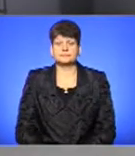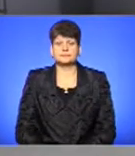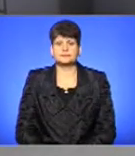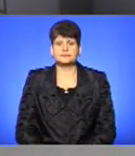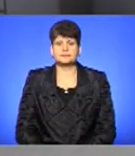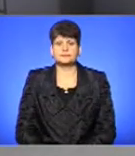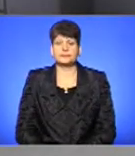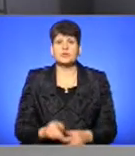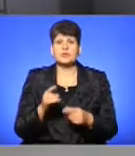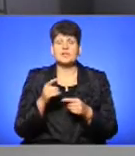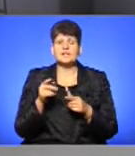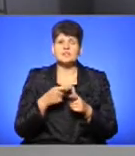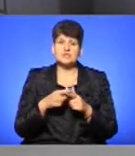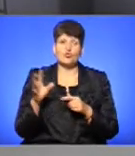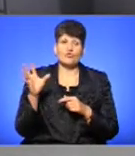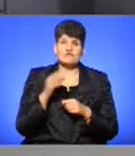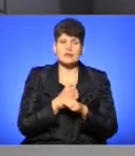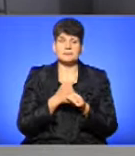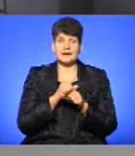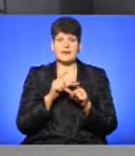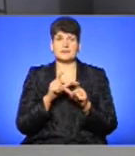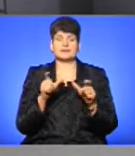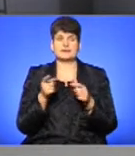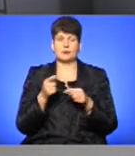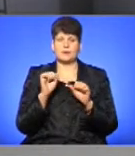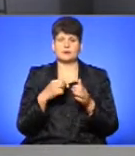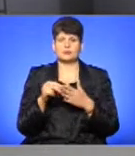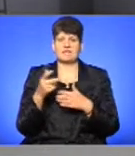Чи у всіх аптеках Тернополя можна придбати вакцину проти грипу?